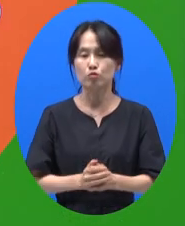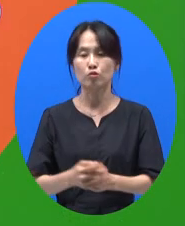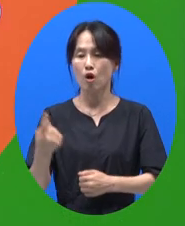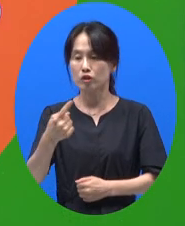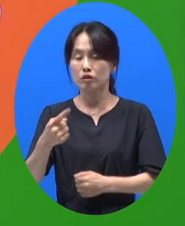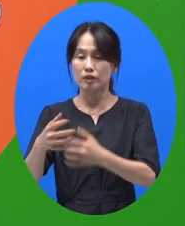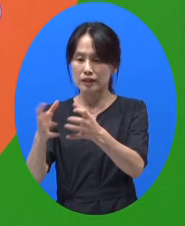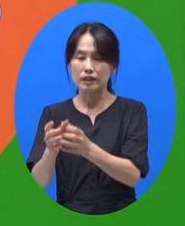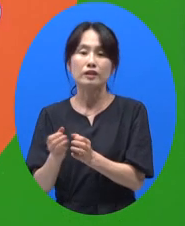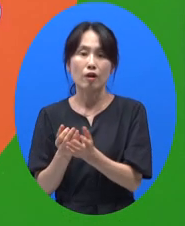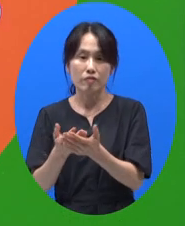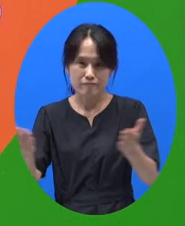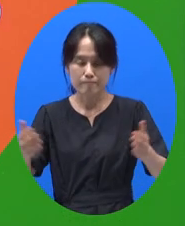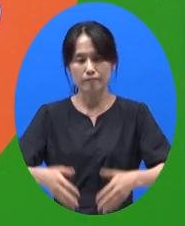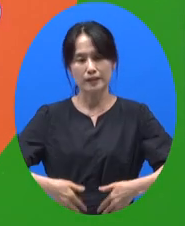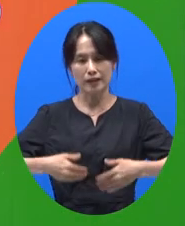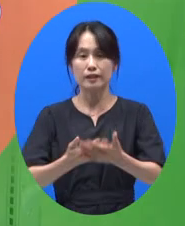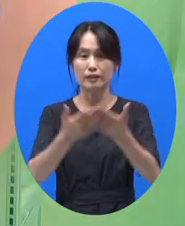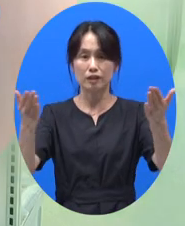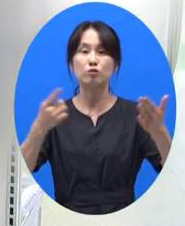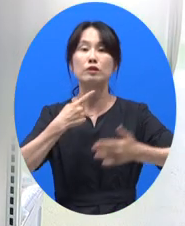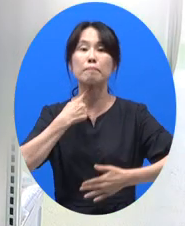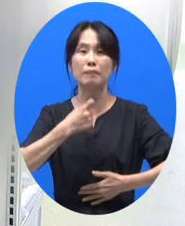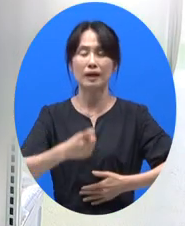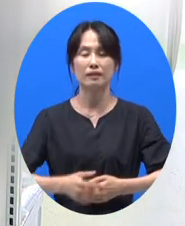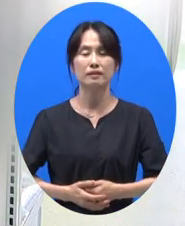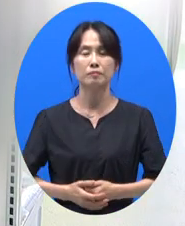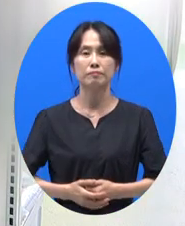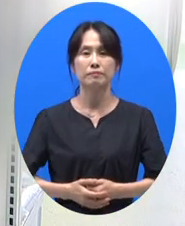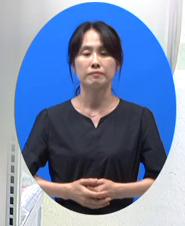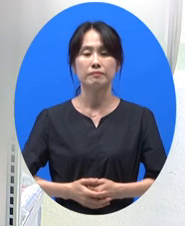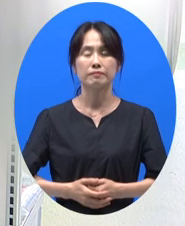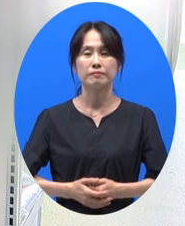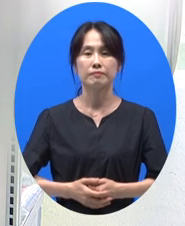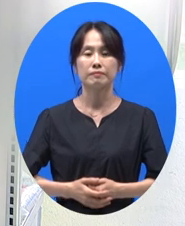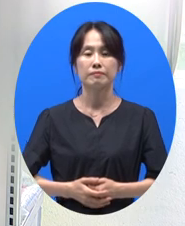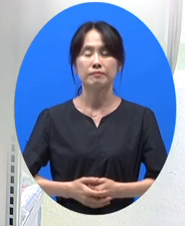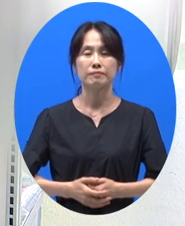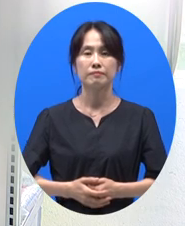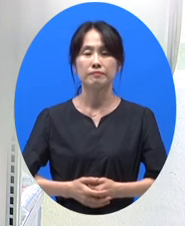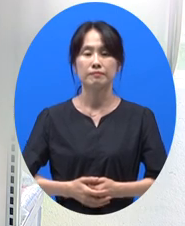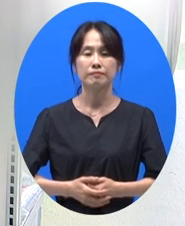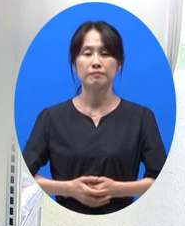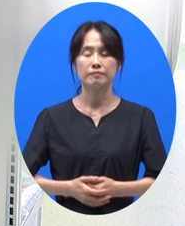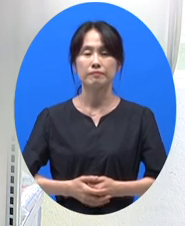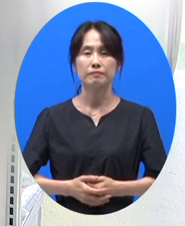전달돼 따뜻한 나눔이 이루어졌습니다. 경기CTV 최창순입니다.